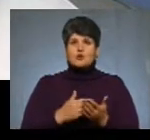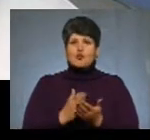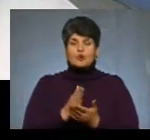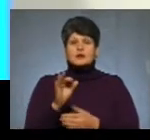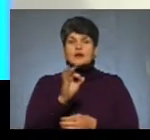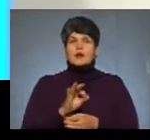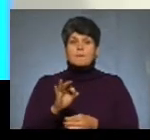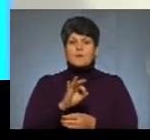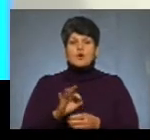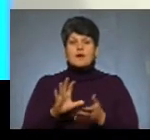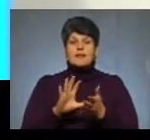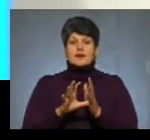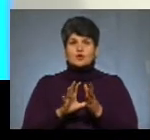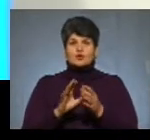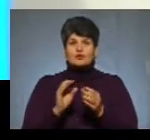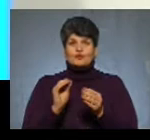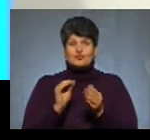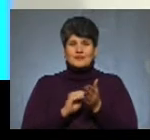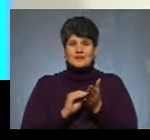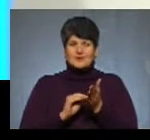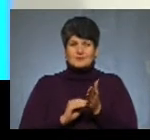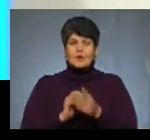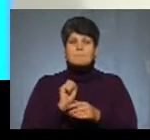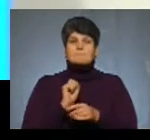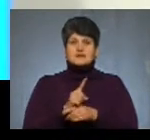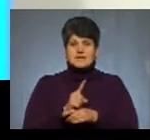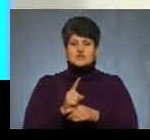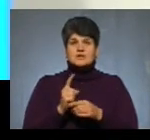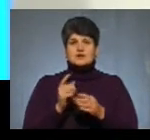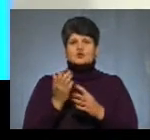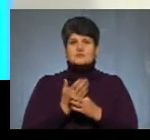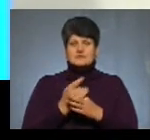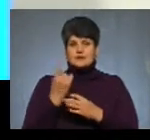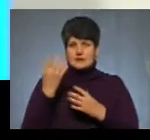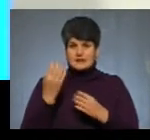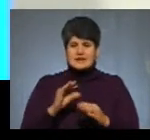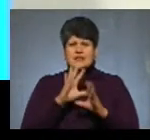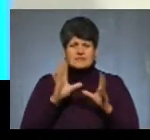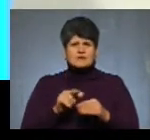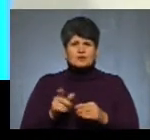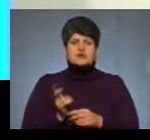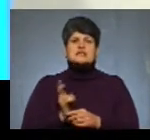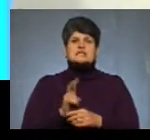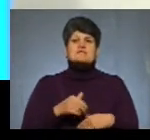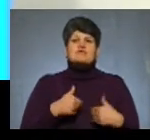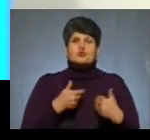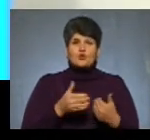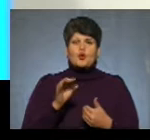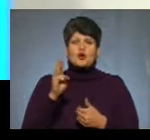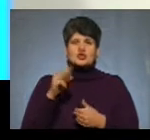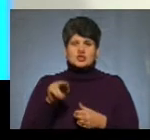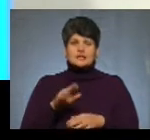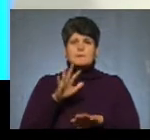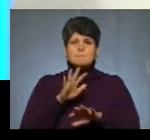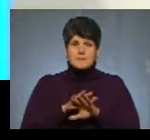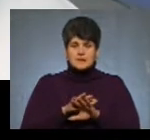про електронним реєстром про призначені за день субсидії. І всім цим людям, які звернулися, Ощадбанк комунікує